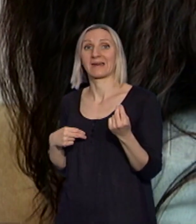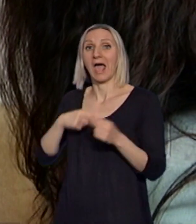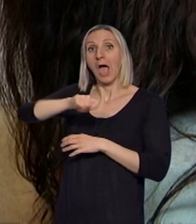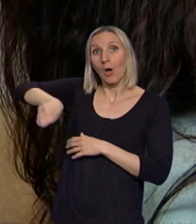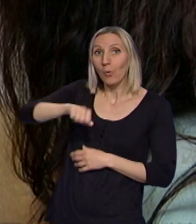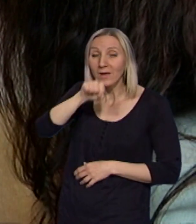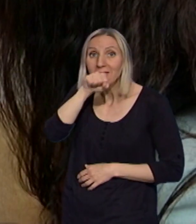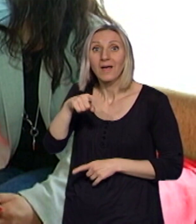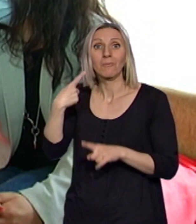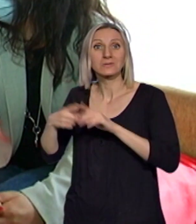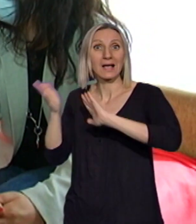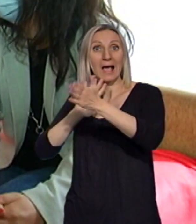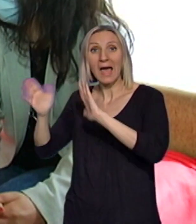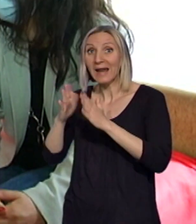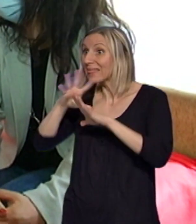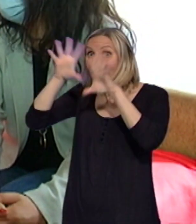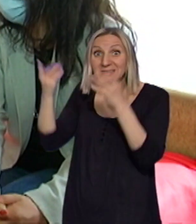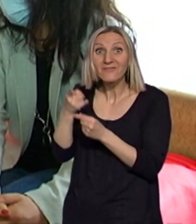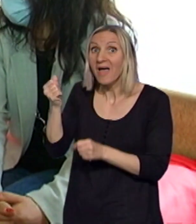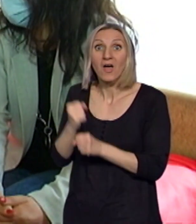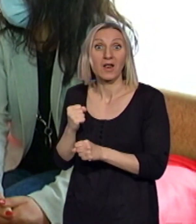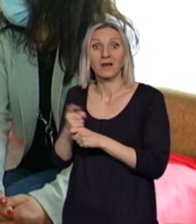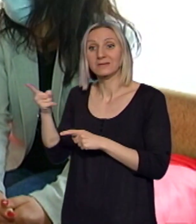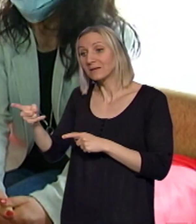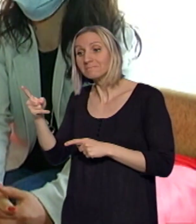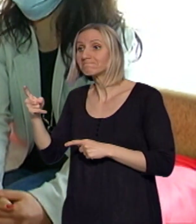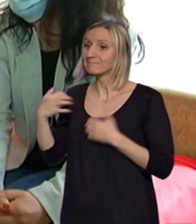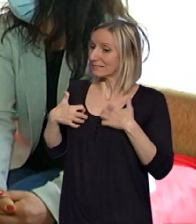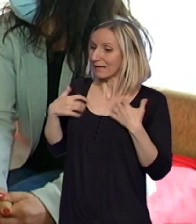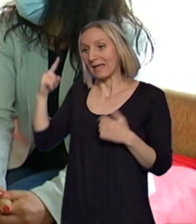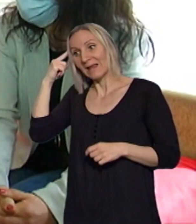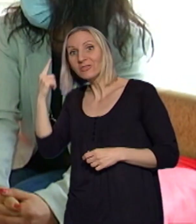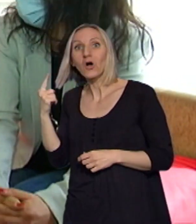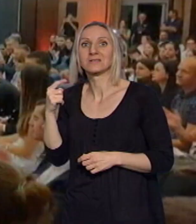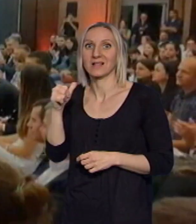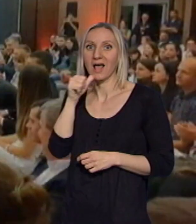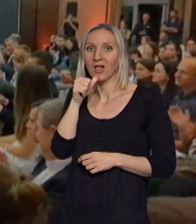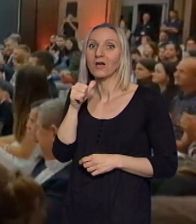su Tijaninog života. Radoznalost i znatiželja su ono što je kroz život vodi.